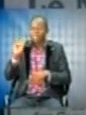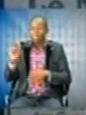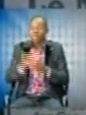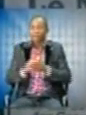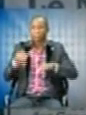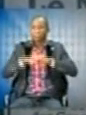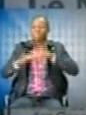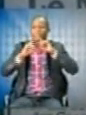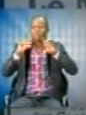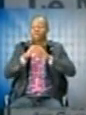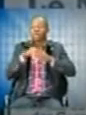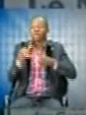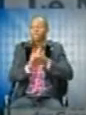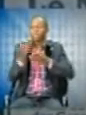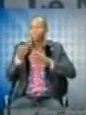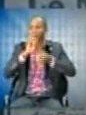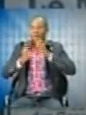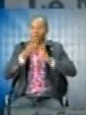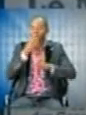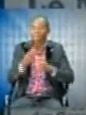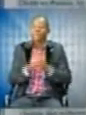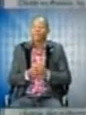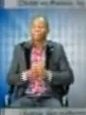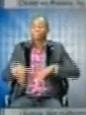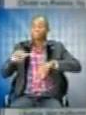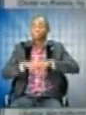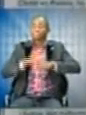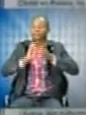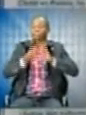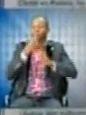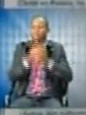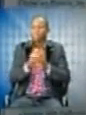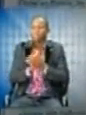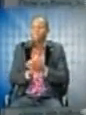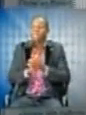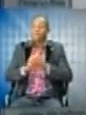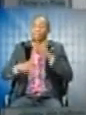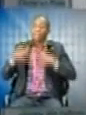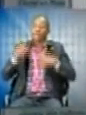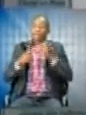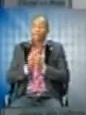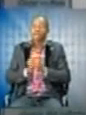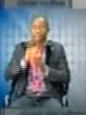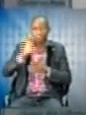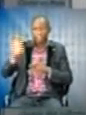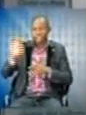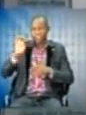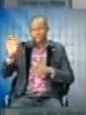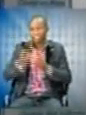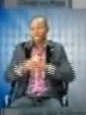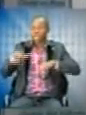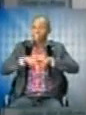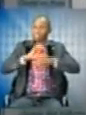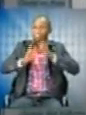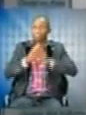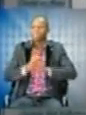de champion et retrouvent le rang des années 1990. Guerre de l'Est, la SADC envoie 4000 hommes combattre les